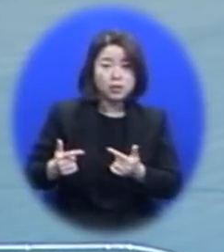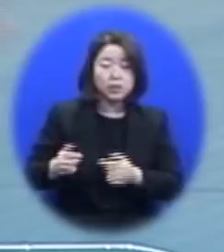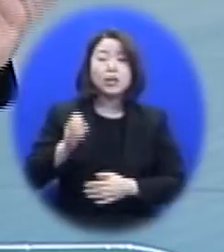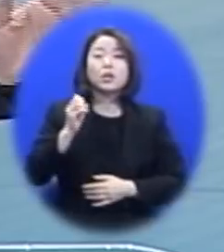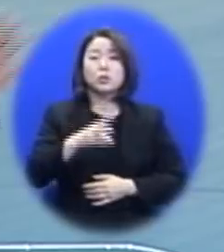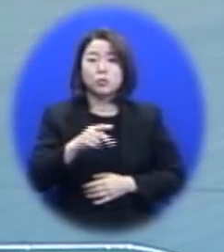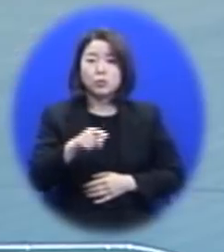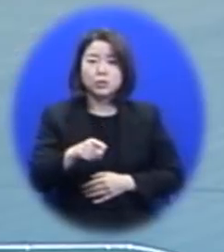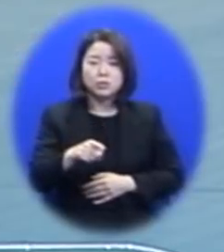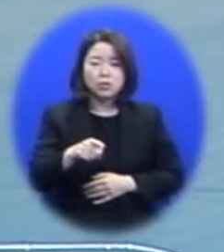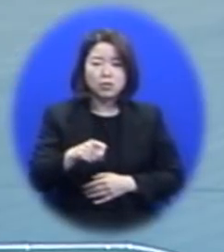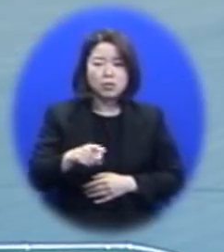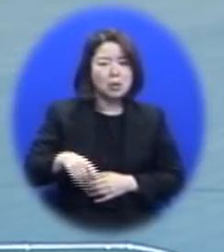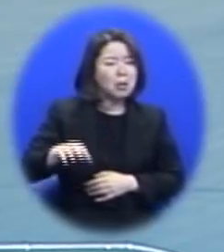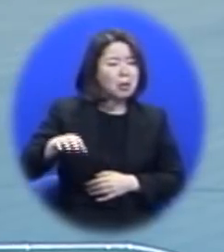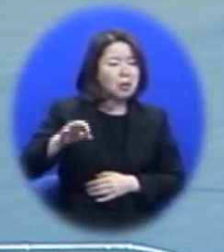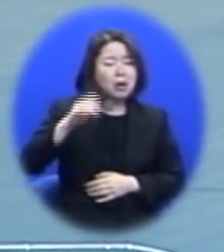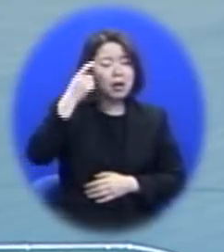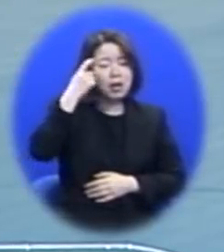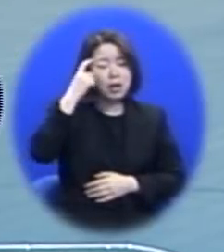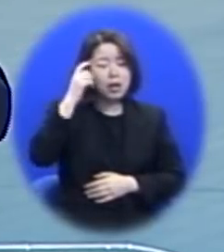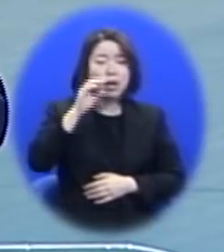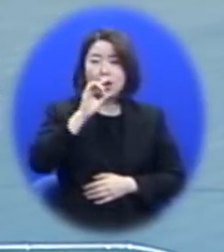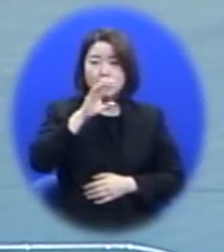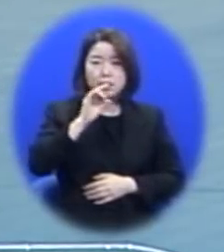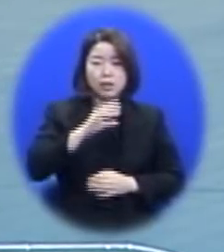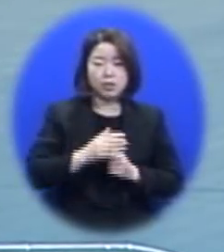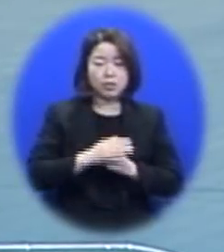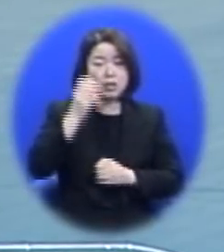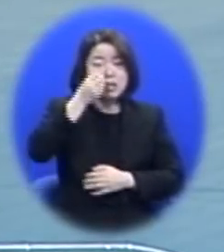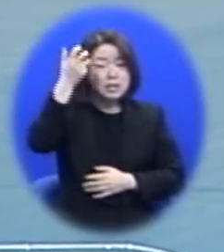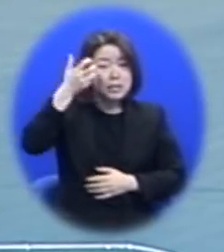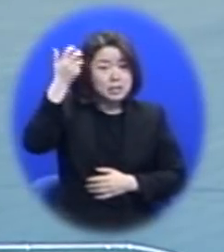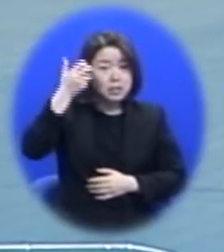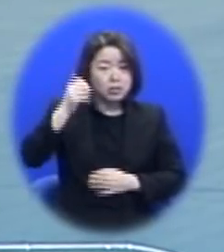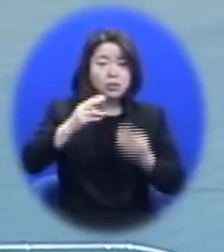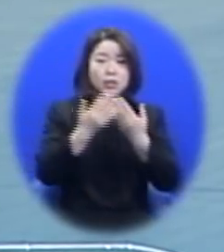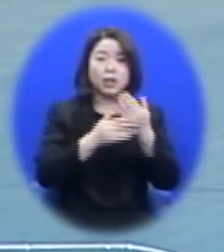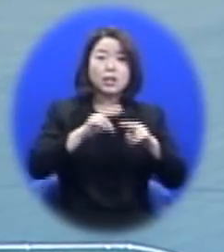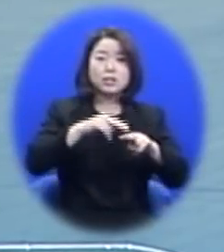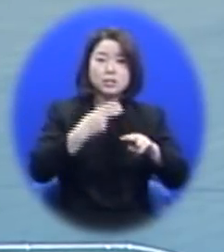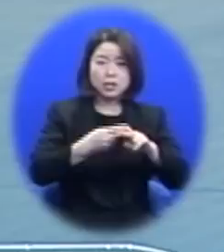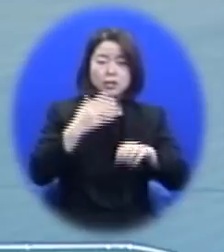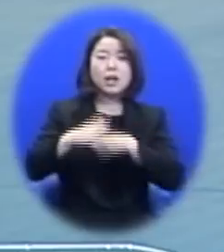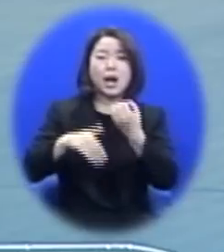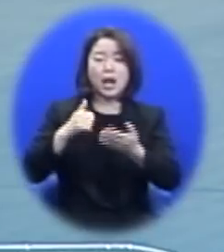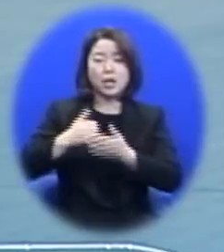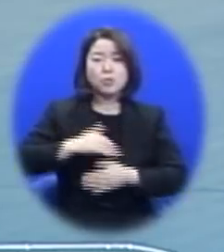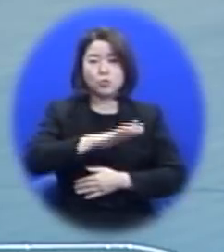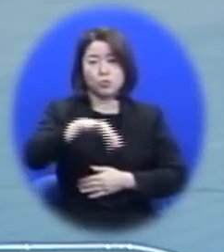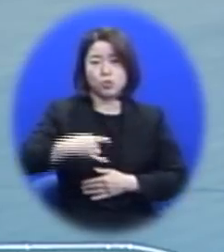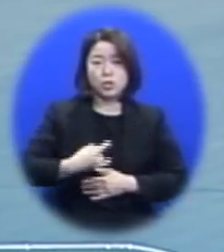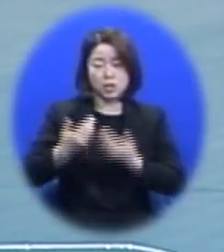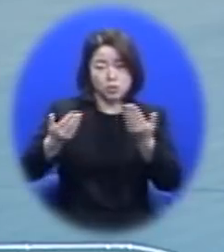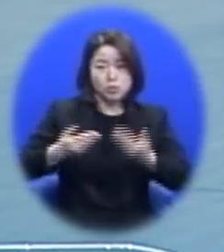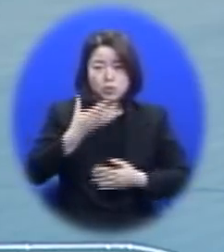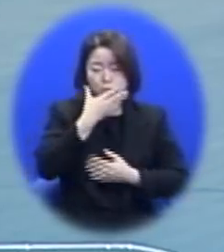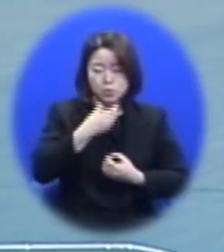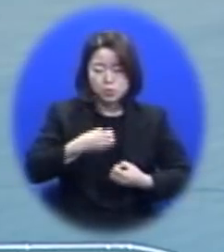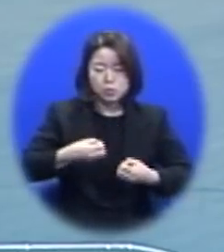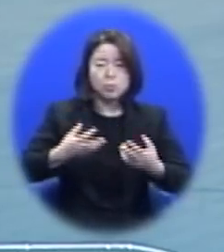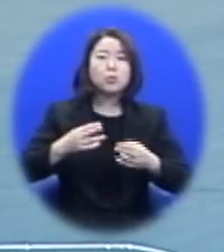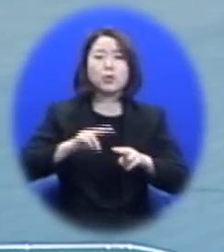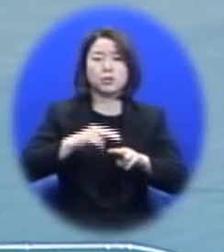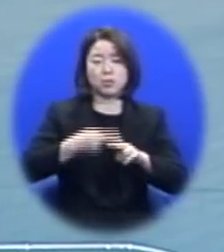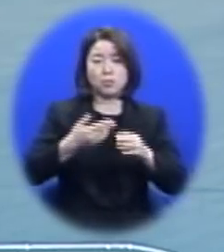그것을 경환하면 안 됩니다. 성령의 은사는 하나님이 우리에게 주신 축복의 선물입니다. 교회가 생기가